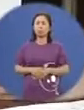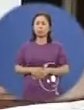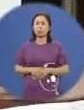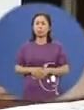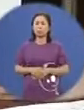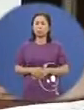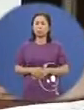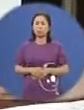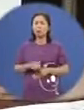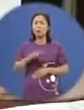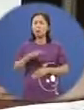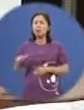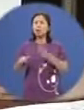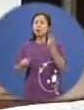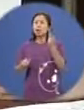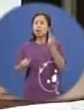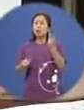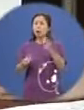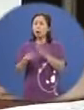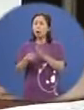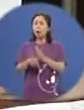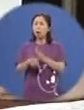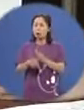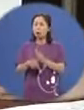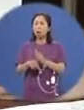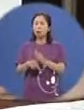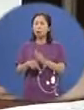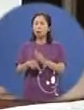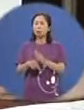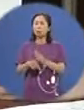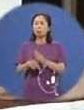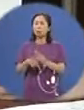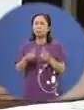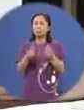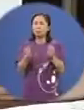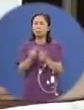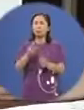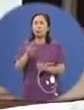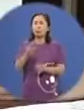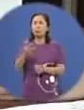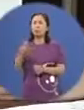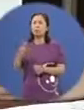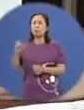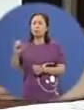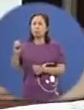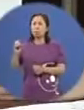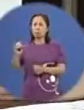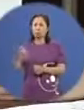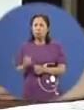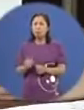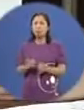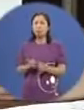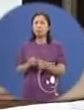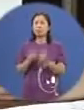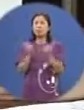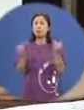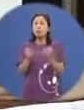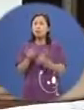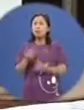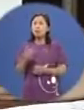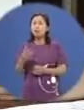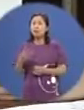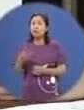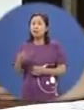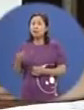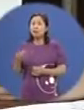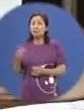ね、28.0 歳、 はい、 それから女性は 25.3 歳ということだったんですよね、 う ん、 そうです ね、全国